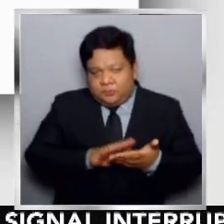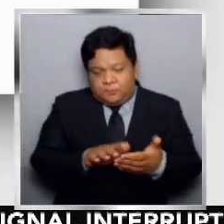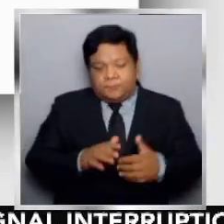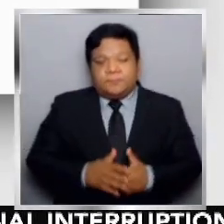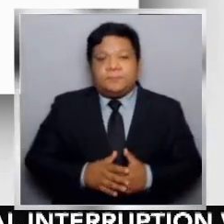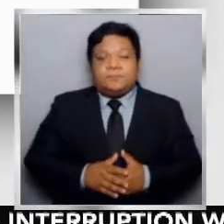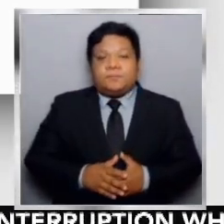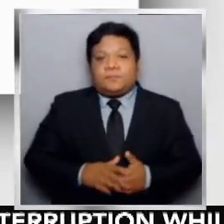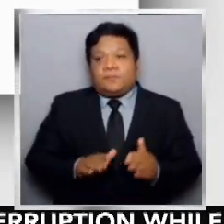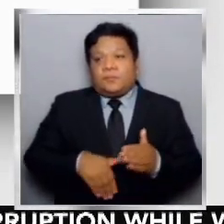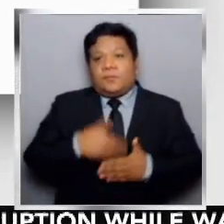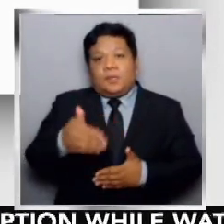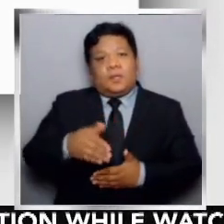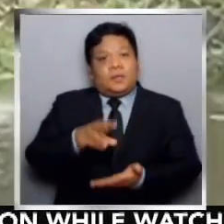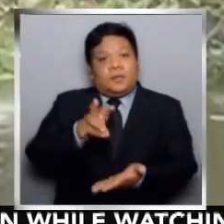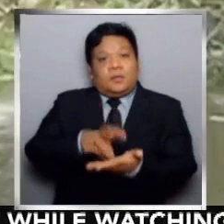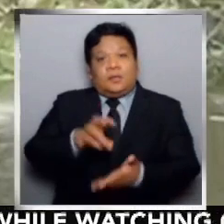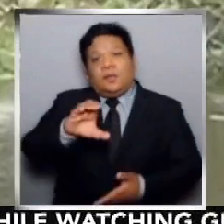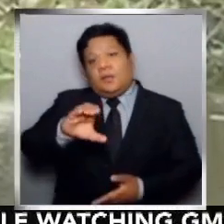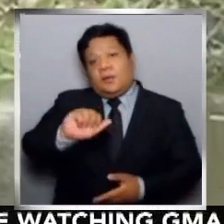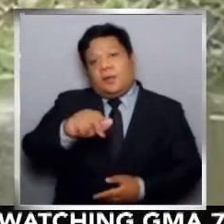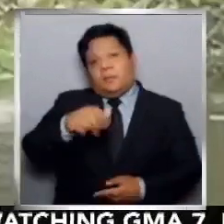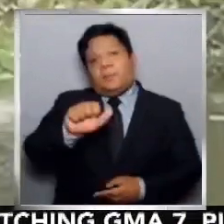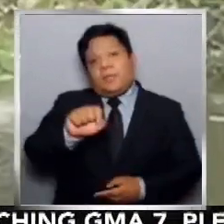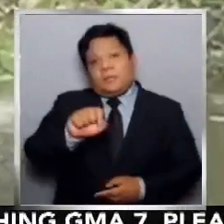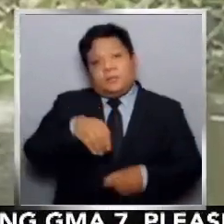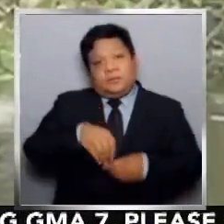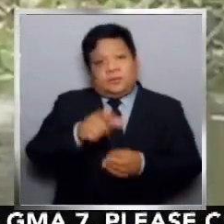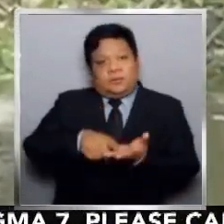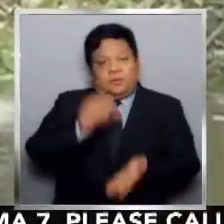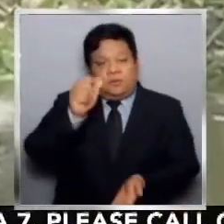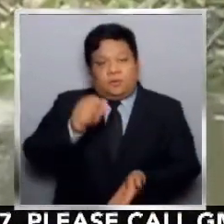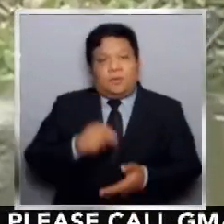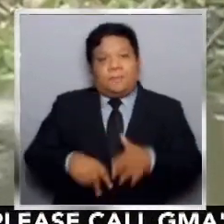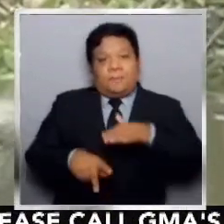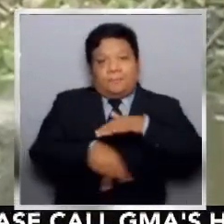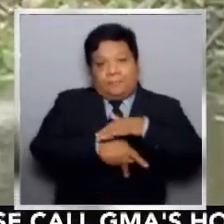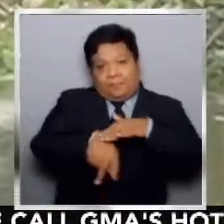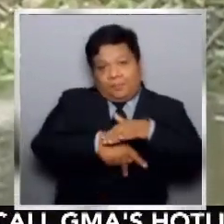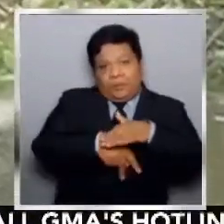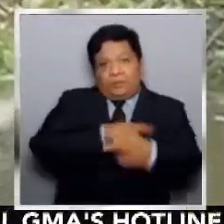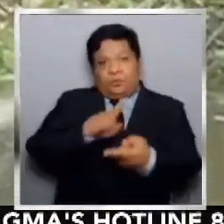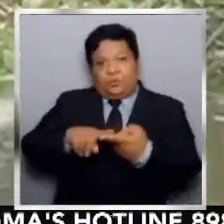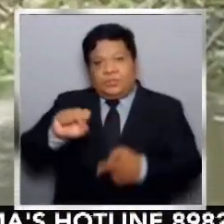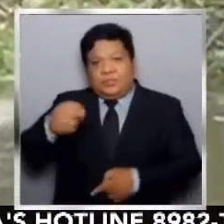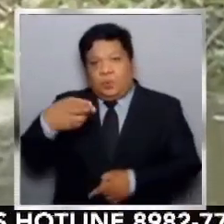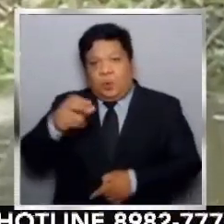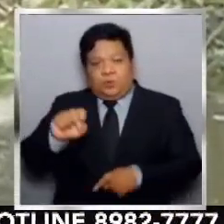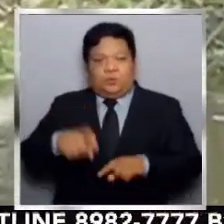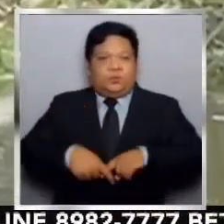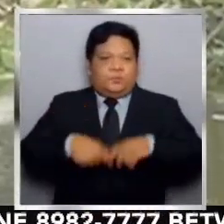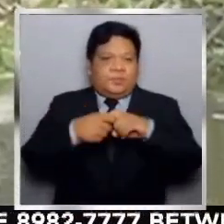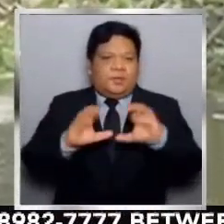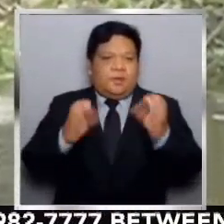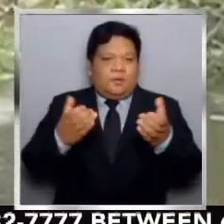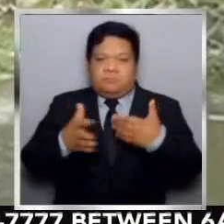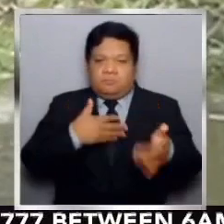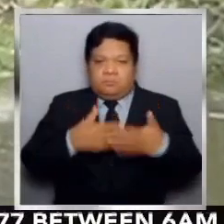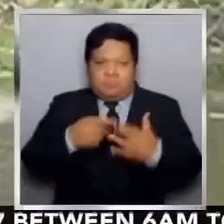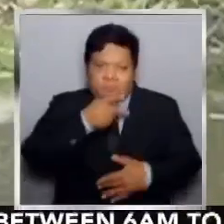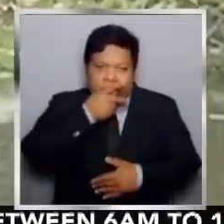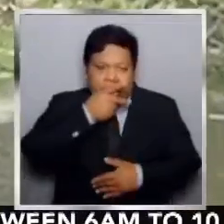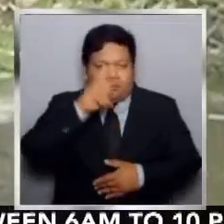sa Tarlac naman, suspendido ang klase mula preschool hanggang senior high school, mapapubliko man o